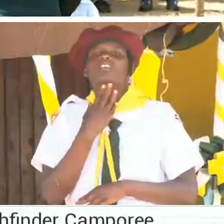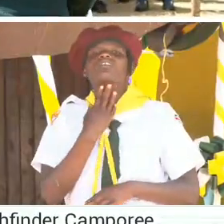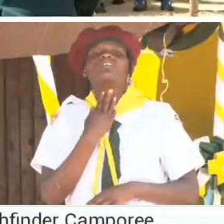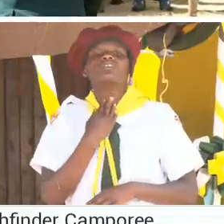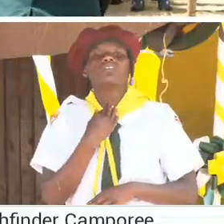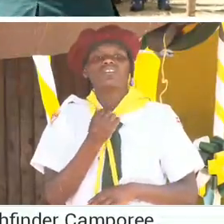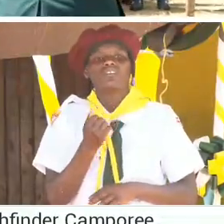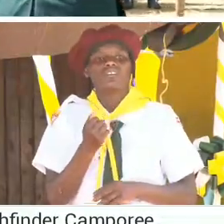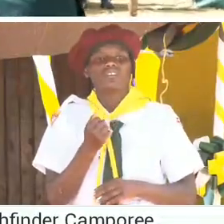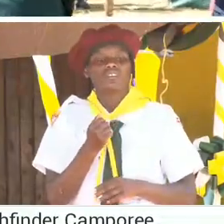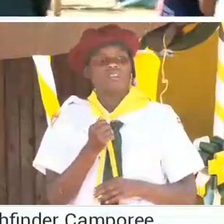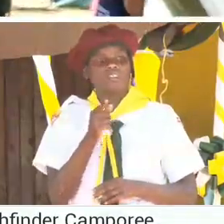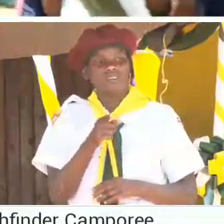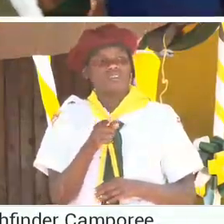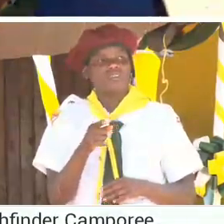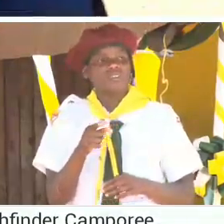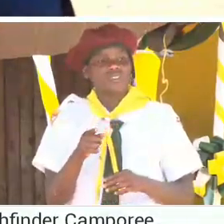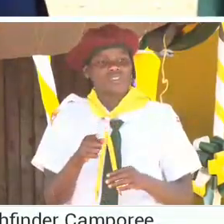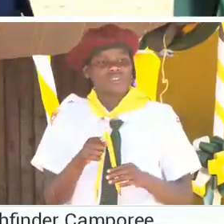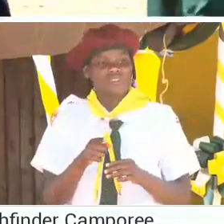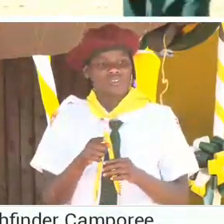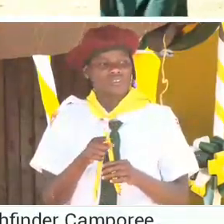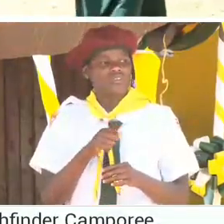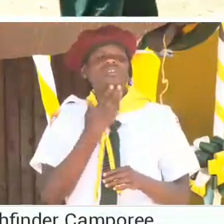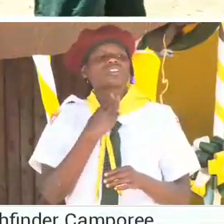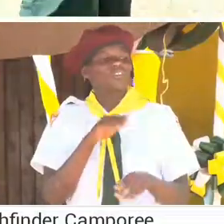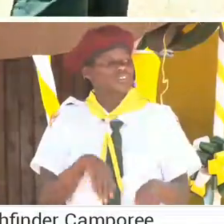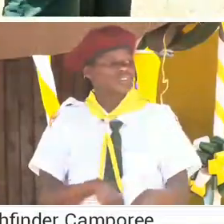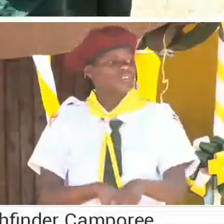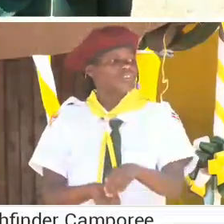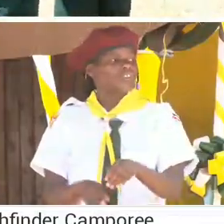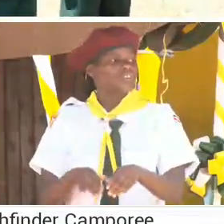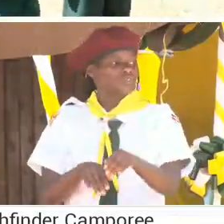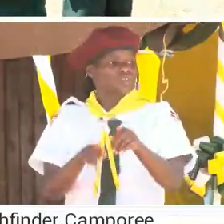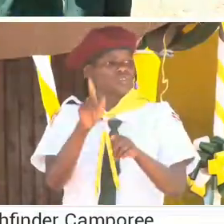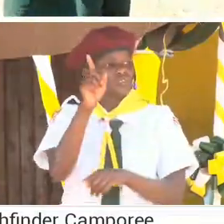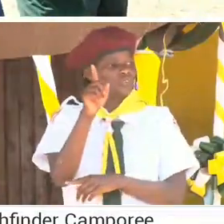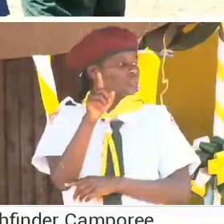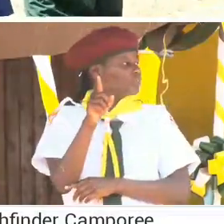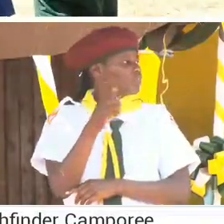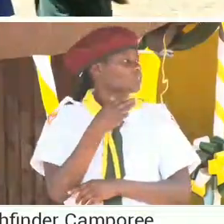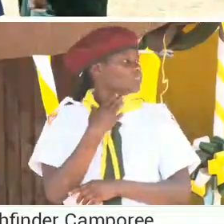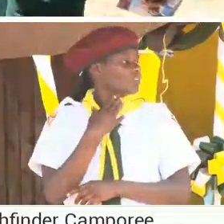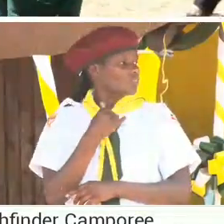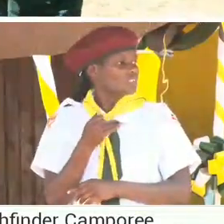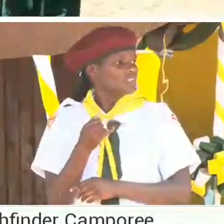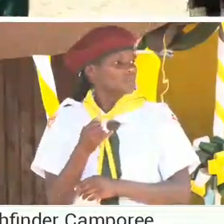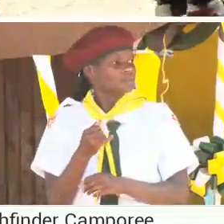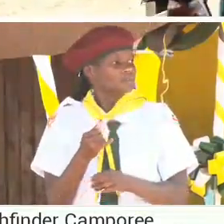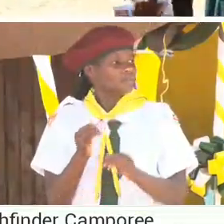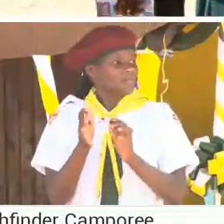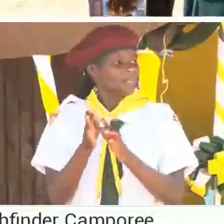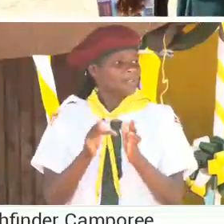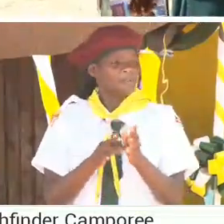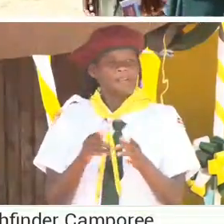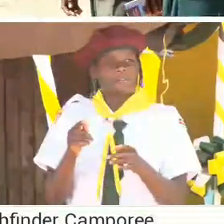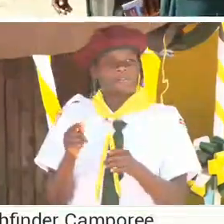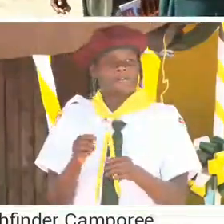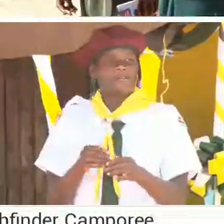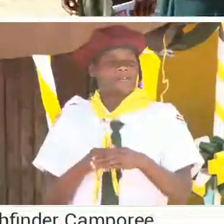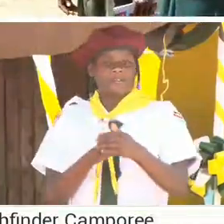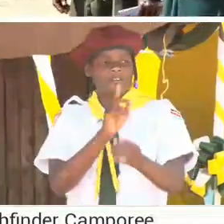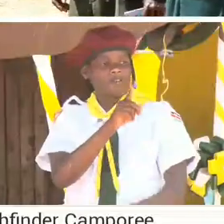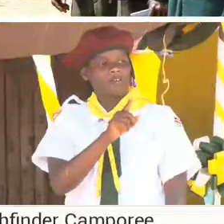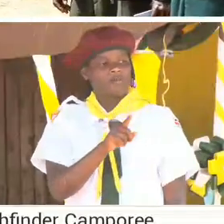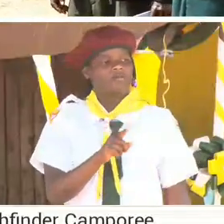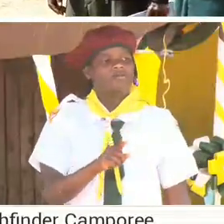unatamani kuvushwa? Mungu akubariki. Je, unatamani Bwana atembee na wewe? Unatamani kuponjwa magonjwa yako? Ni nini kinachokuzuia? Kwa nini usifanye